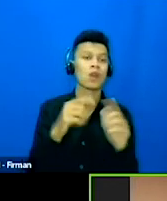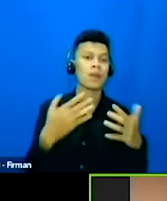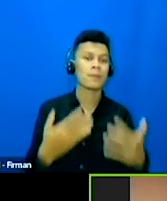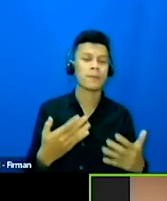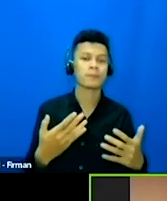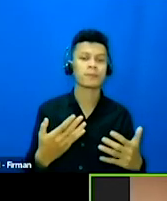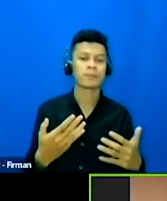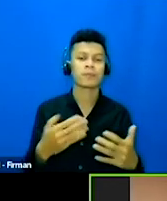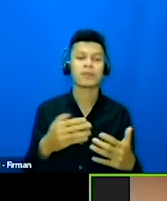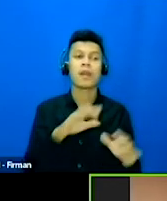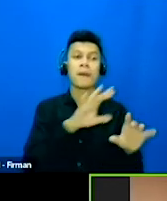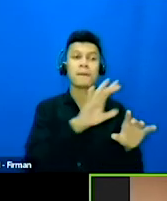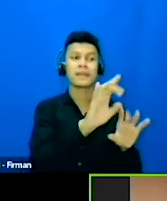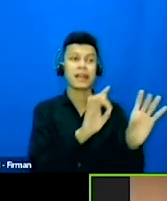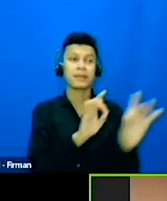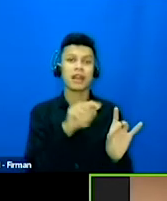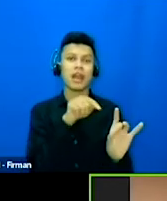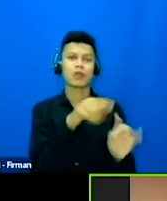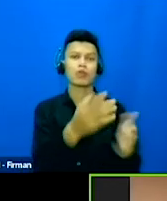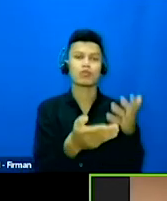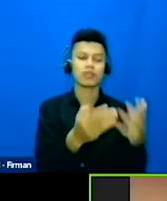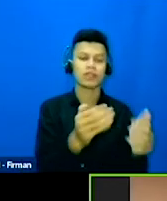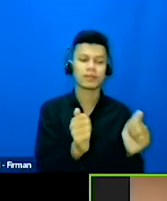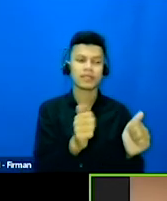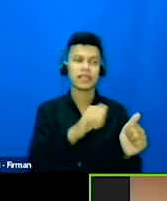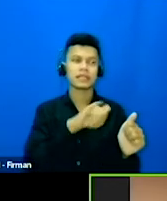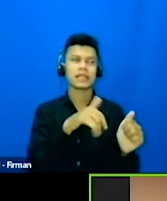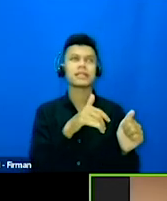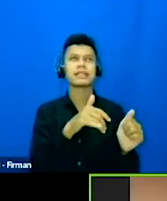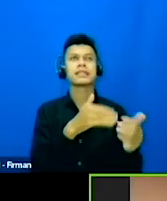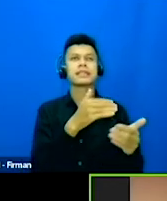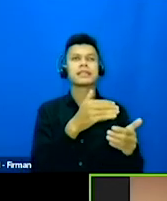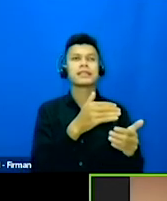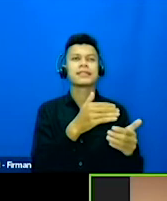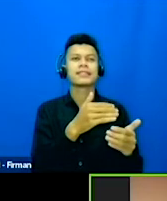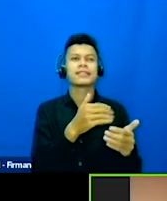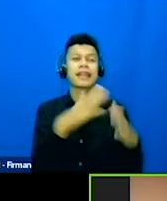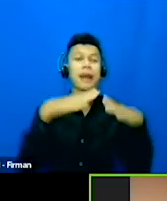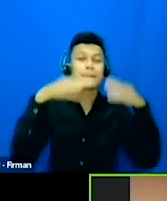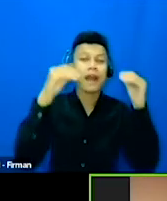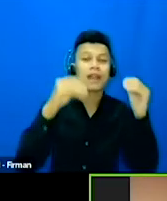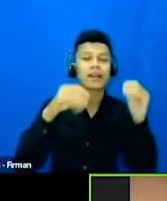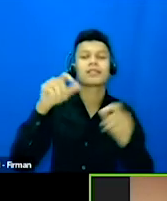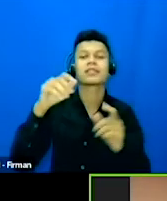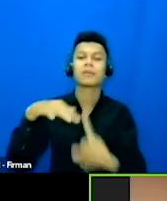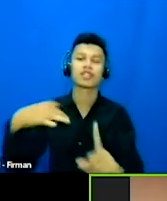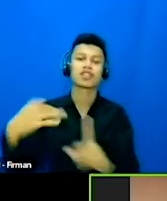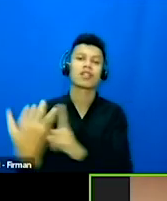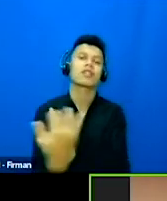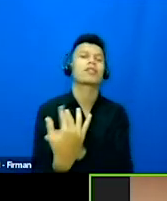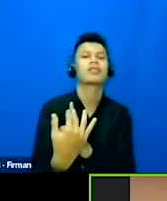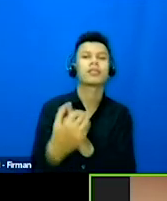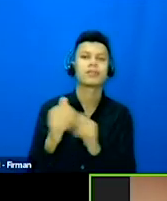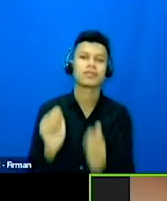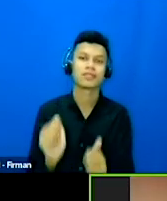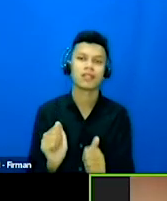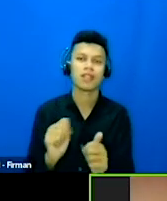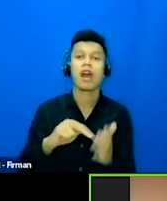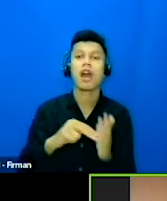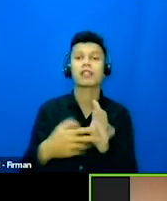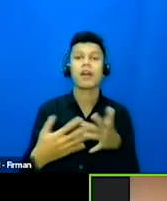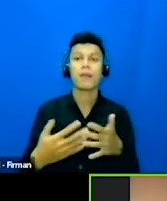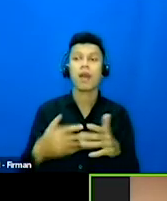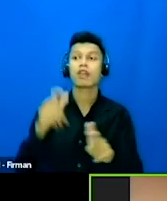ephilion pilihan semacam itu mungkin bisa juga jadi lebih user-friendly lebih ramah pada konsumen sehingga ketika